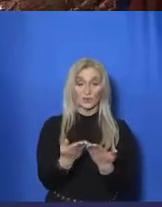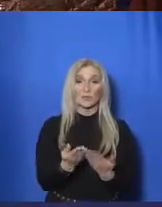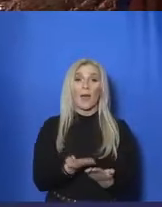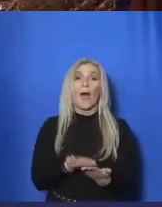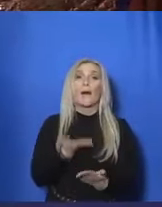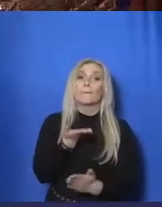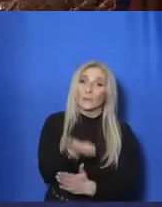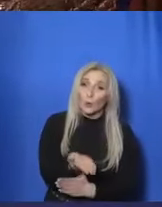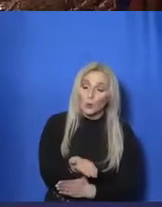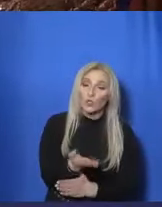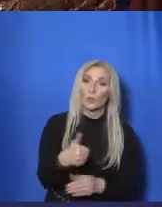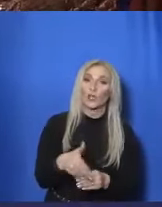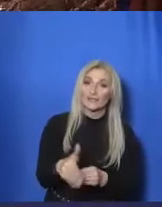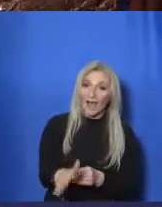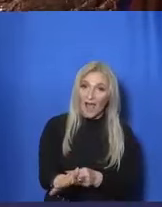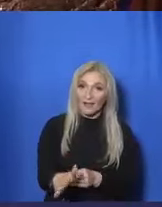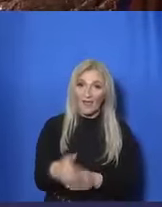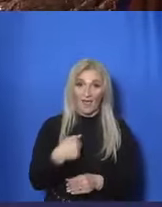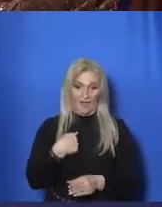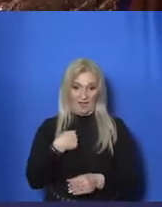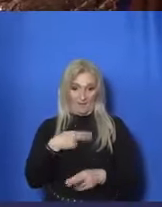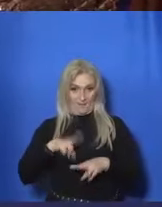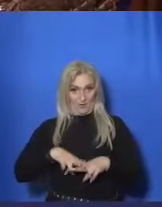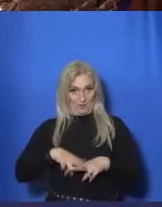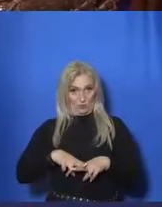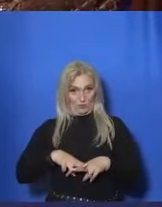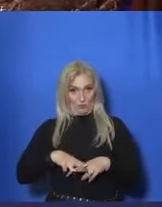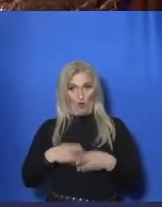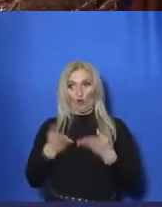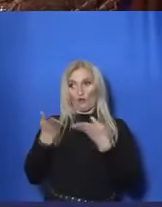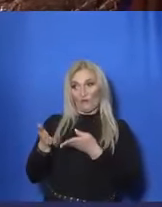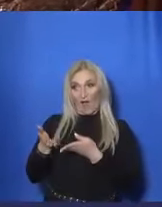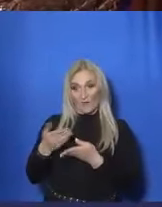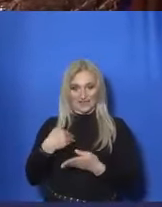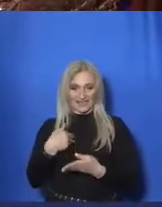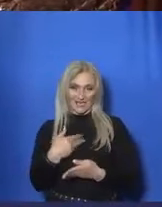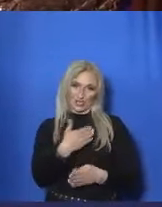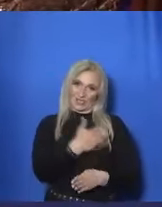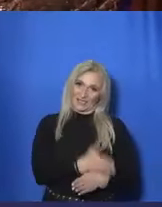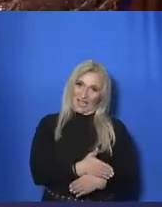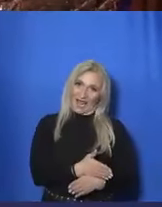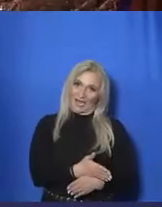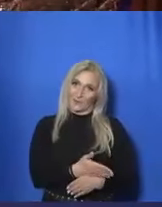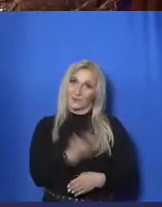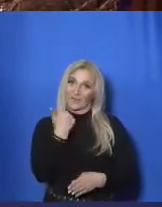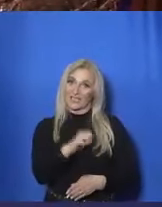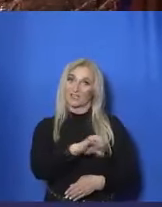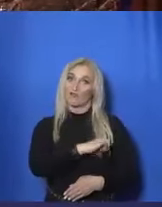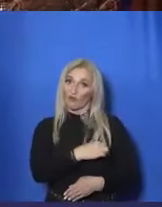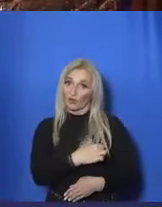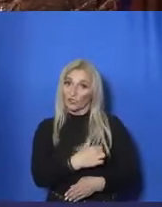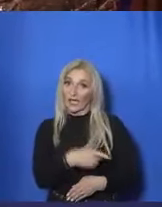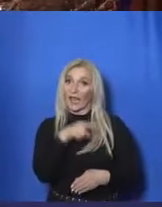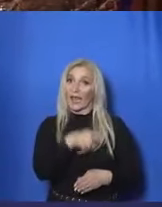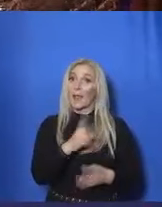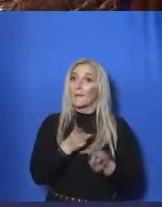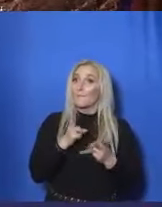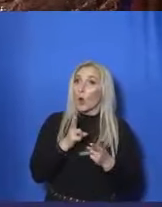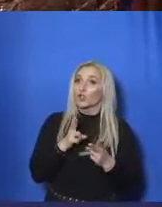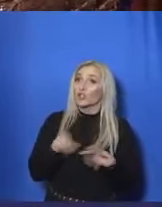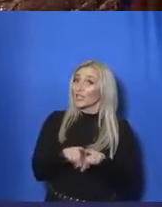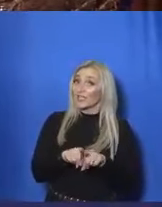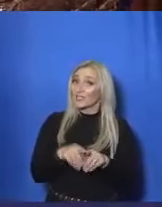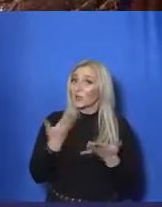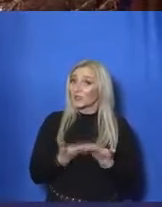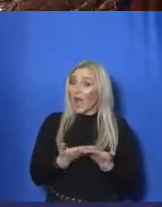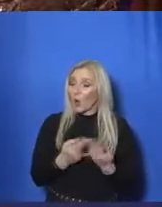preporučamo i nadalje. A mi ćemo vama s naše strane u domenima naših naraslih moći